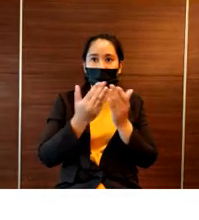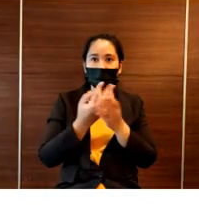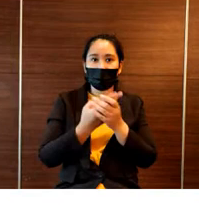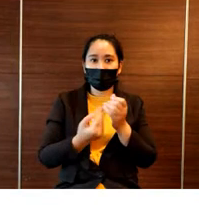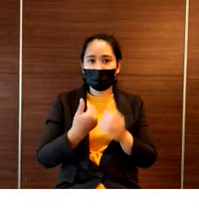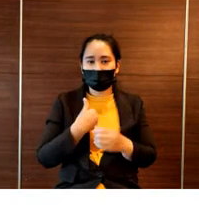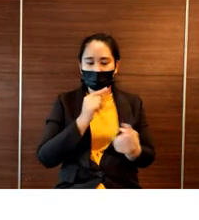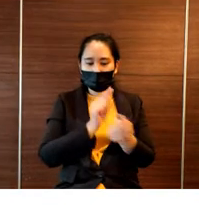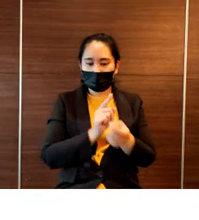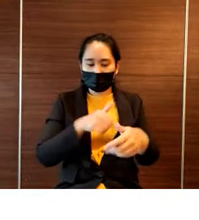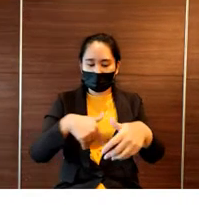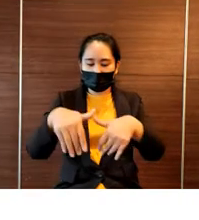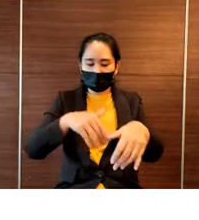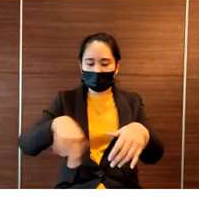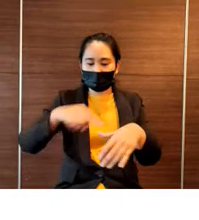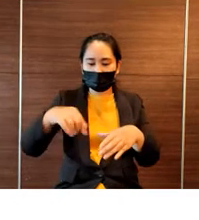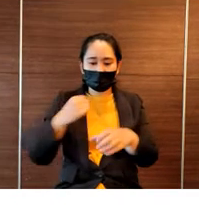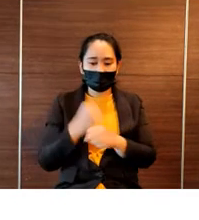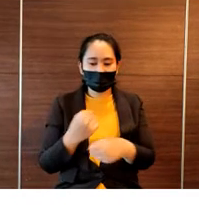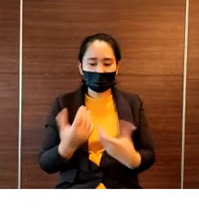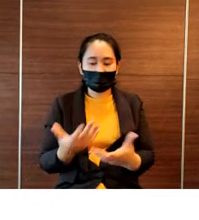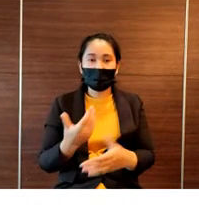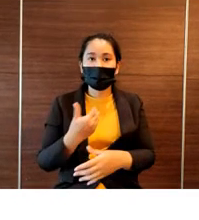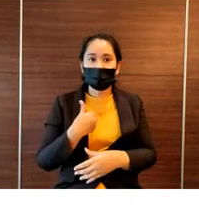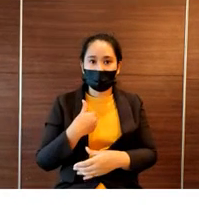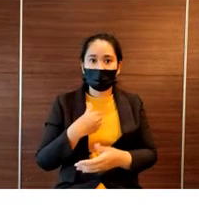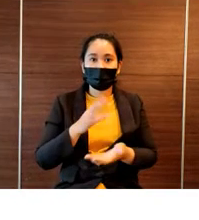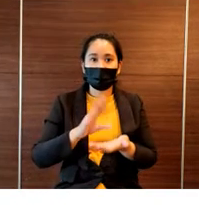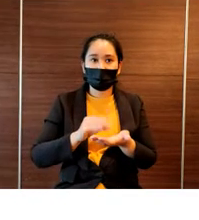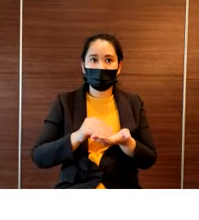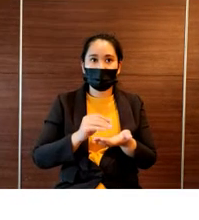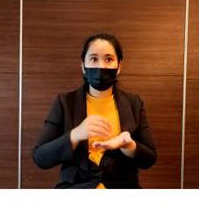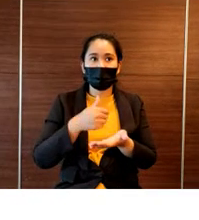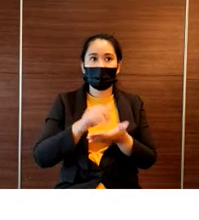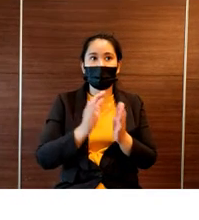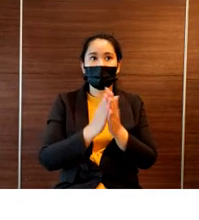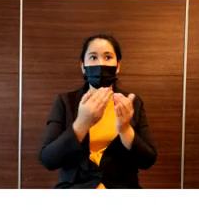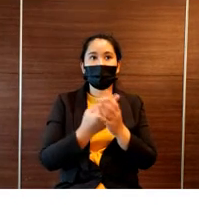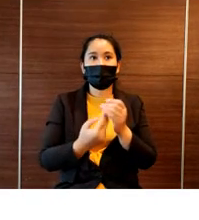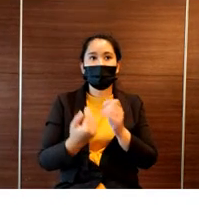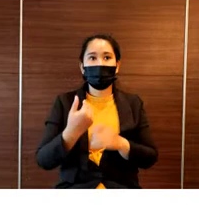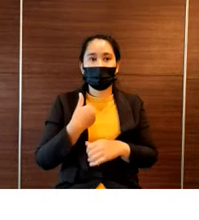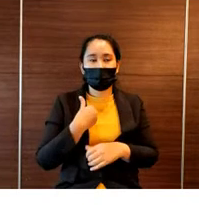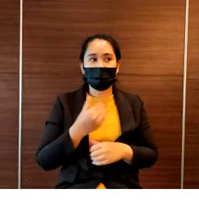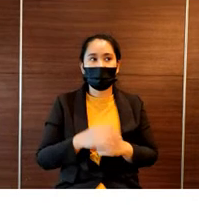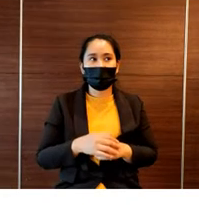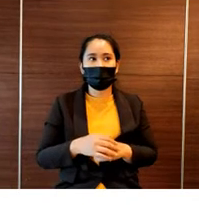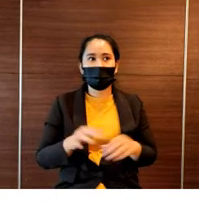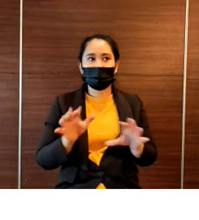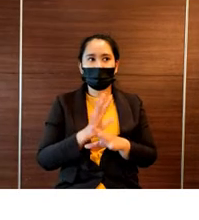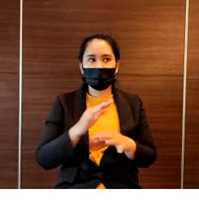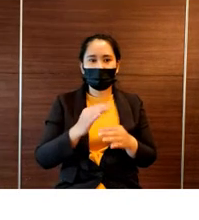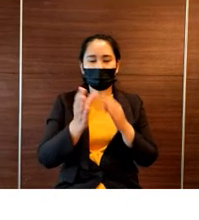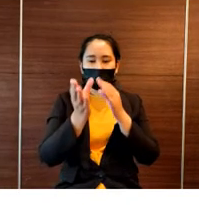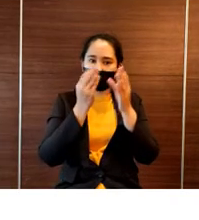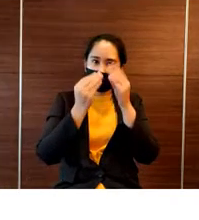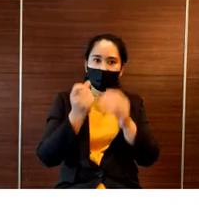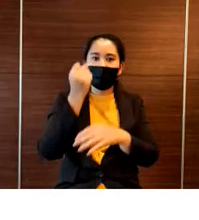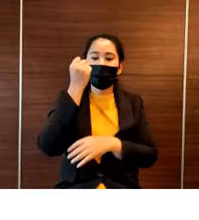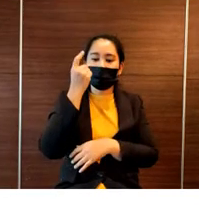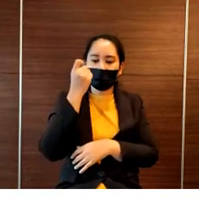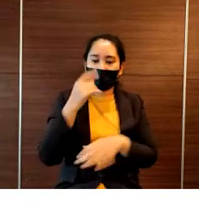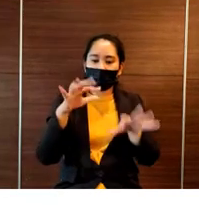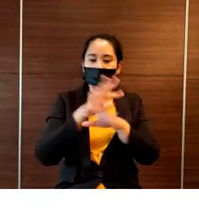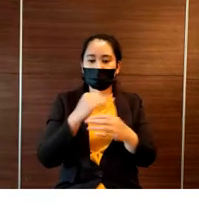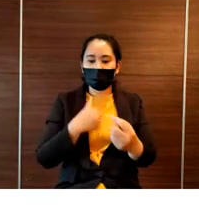เจออย่างเงี้ยน้องอยู่ในชุมชนไม่จะเข้าไปไงอ่ะมีใครมีคู่มือบ้าง คู่มือแบบไหนครับ คู่มือแบบจะต้องเข้าใจเขาแบบไหนเหมือนที่เราเจ